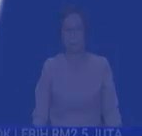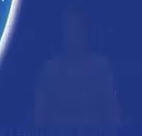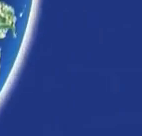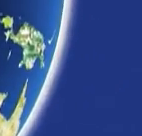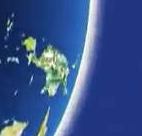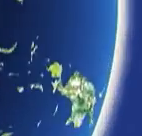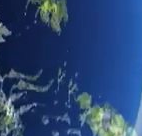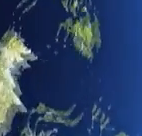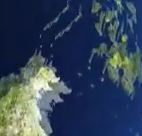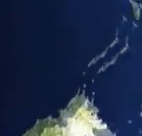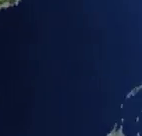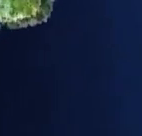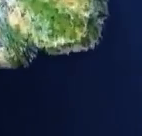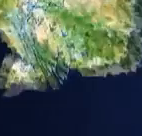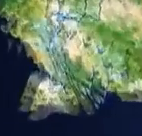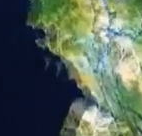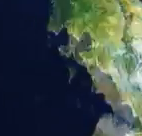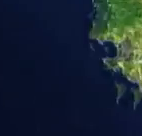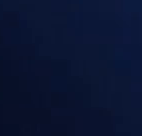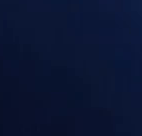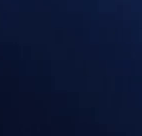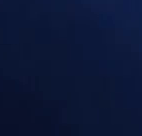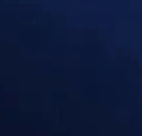hai hai